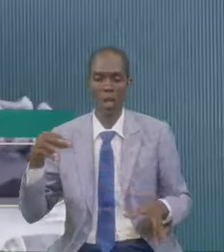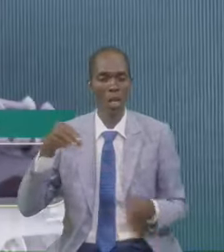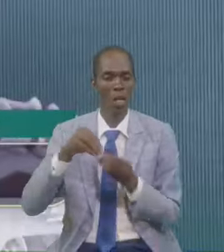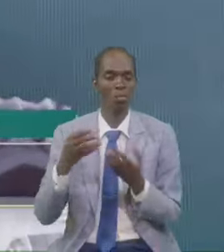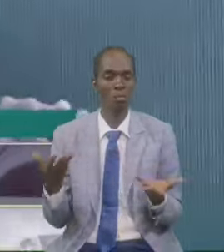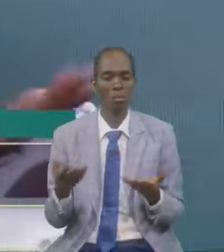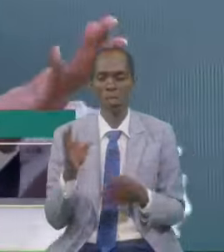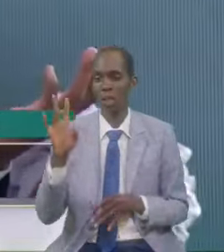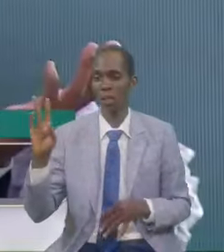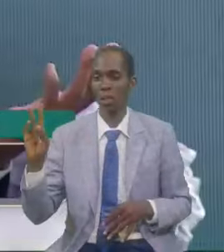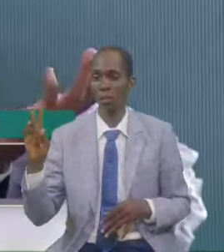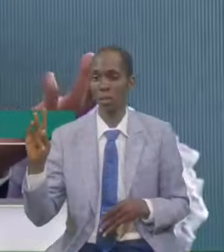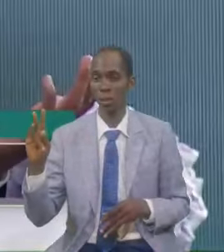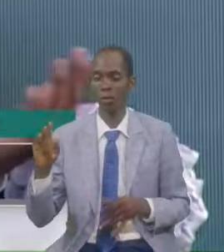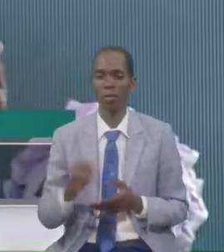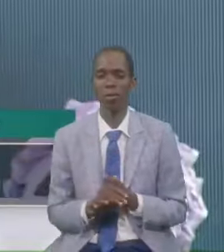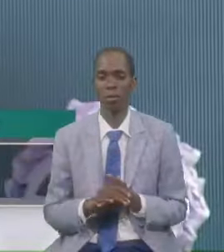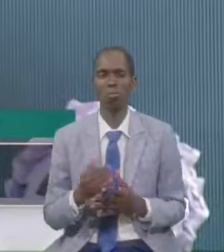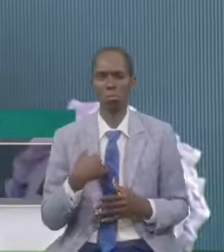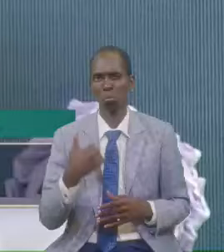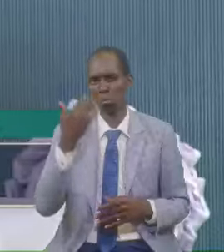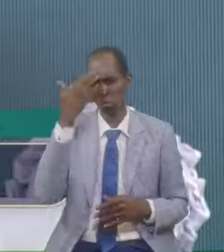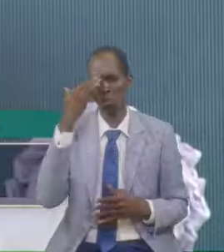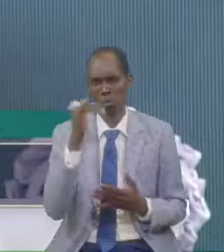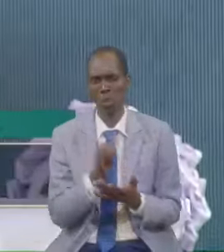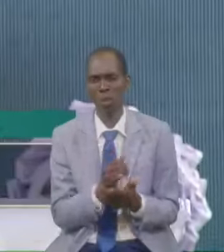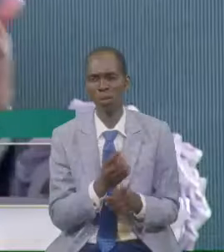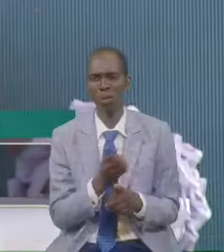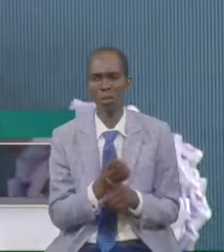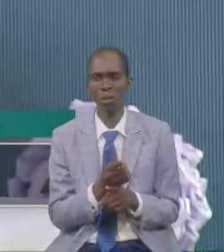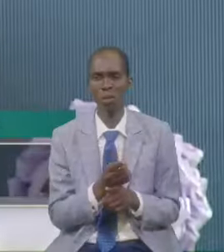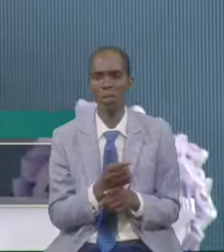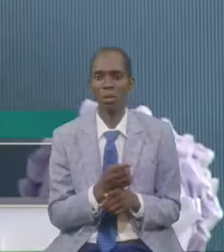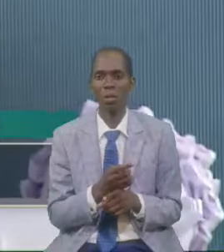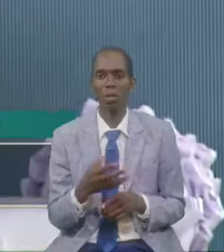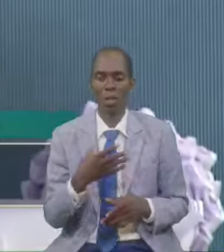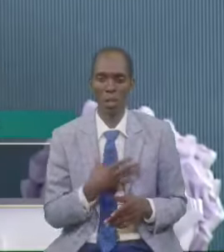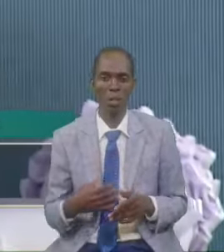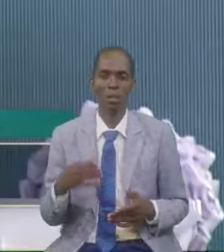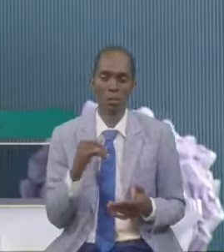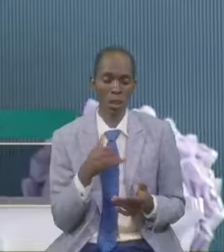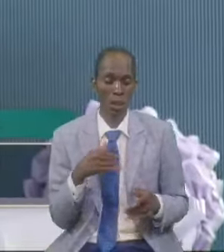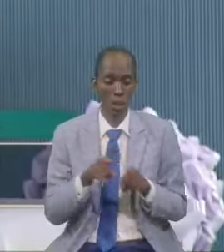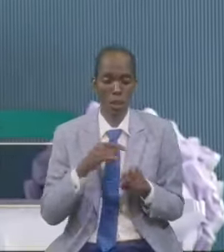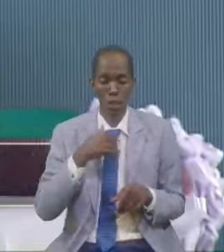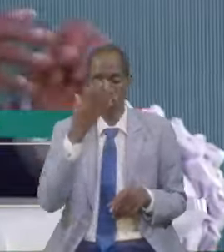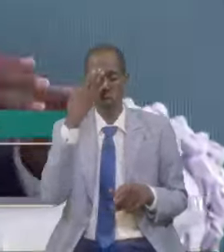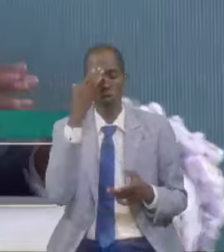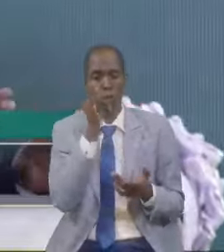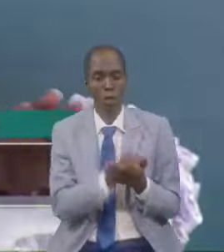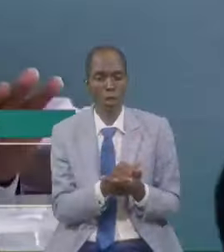7 17. Yes, I know that. నాకు తెలుసు లెక్కల మాస్టర్ని. That doesn't transform my life. అయితే ఆ సూత్రం నా